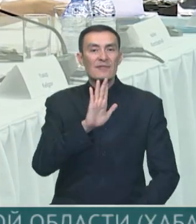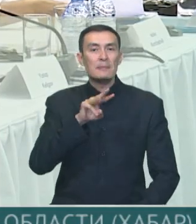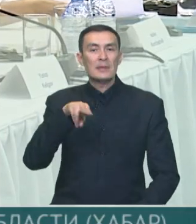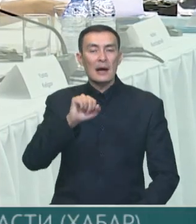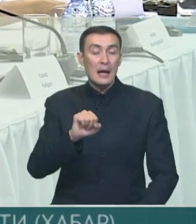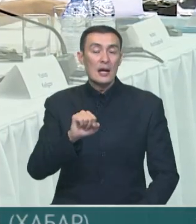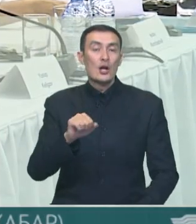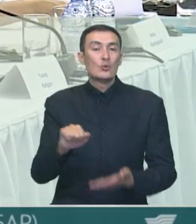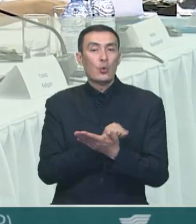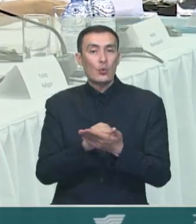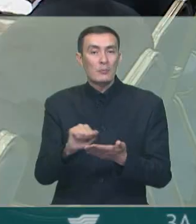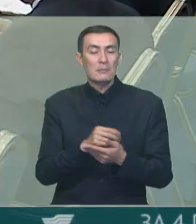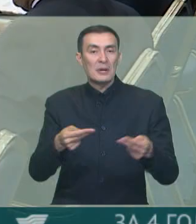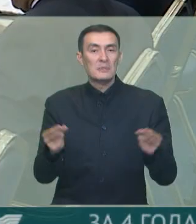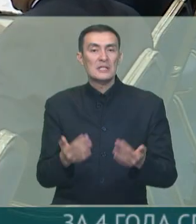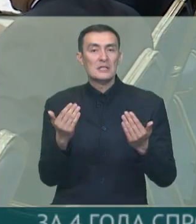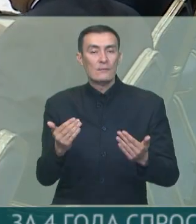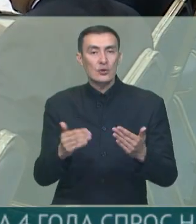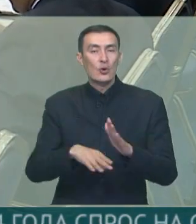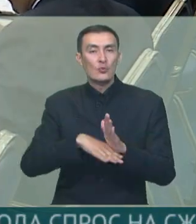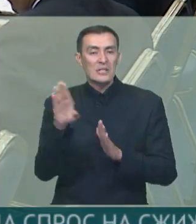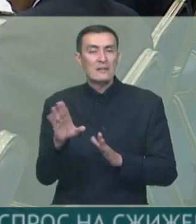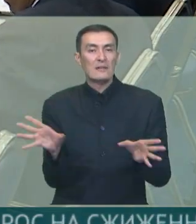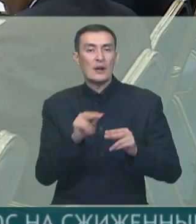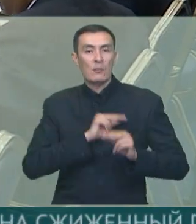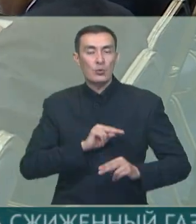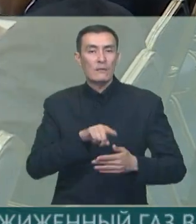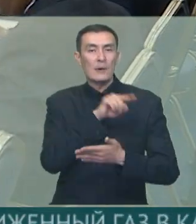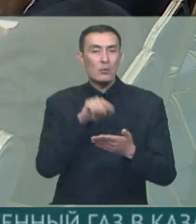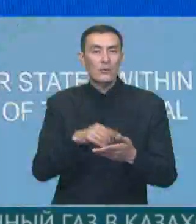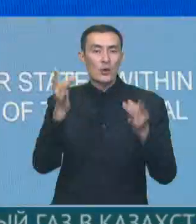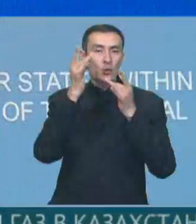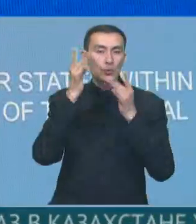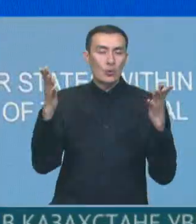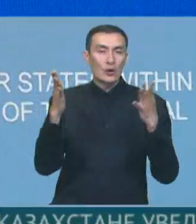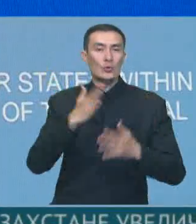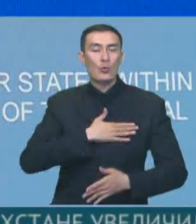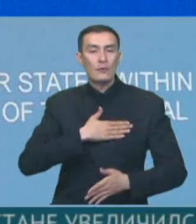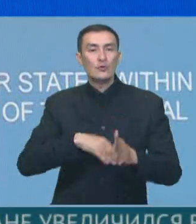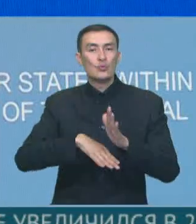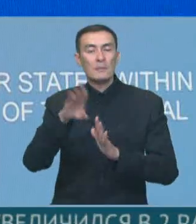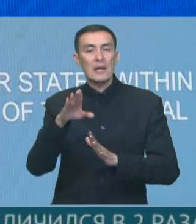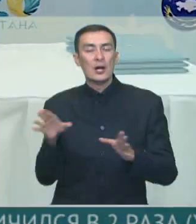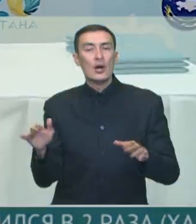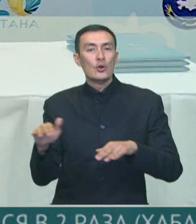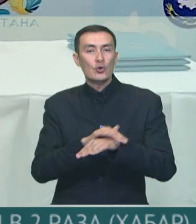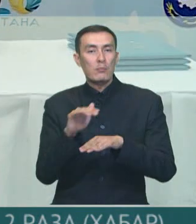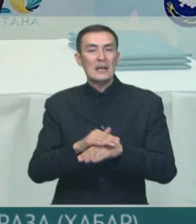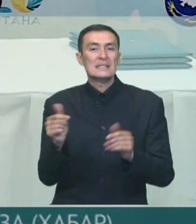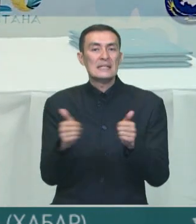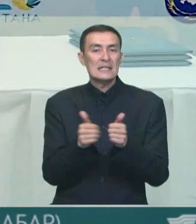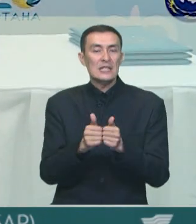СВМДА. Документ, подписанный сегодня, усиливает взаимодействие в вопросах культуры и духовности, укрепляет добрососедские отношения